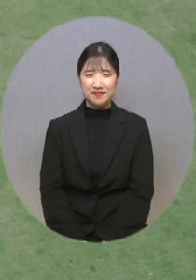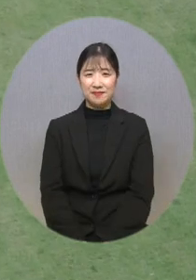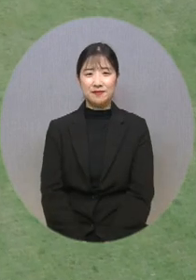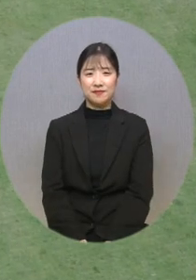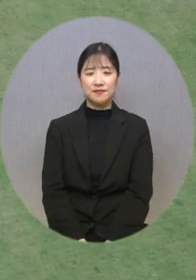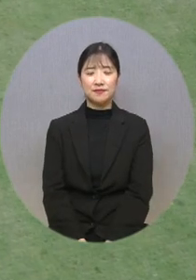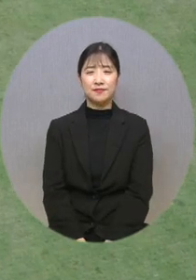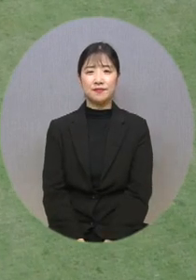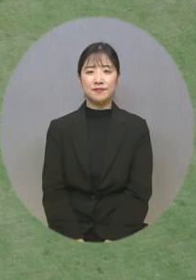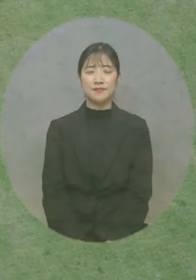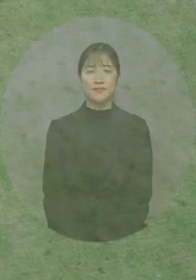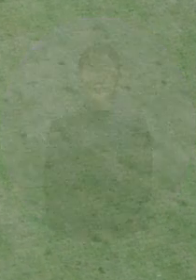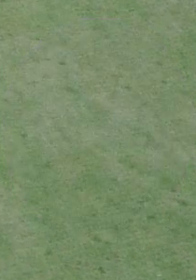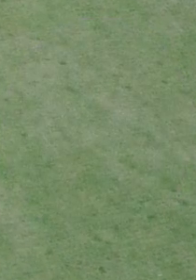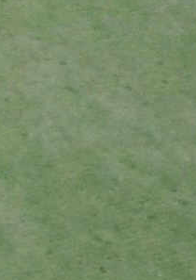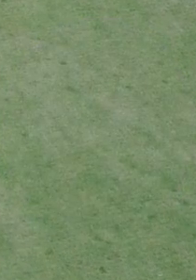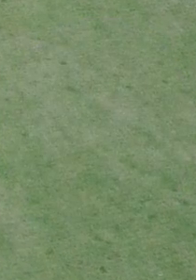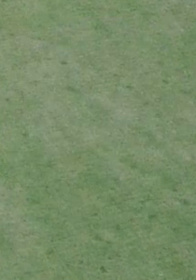갑자.